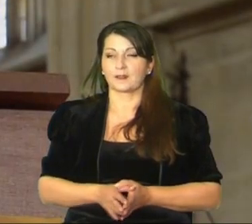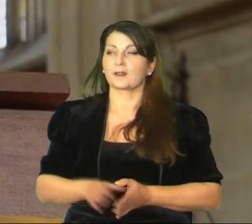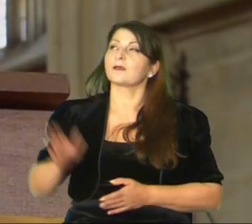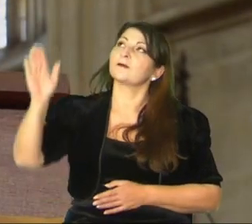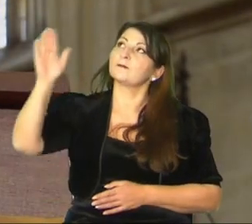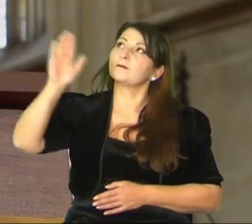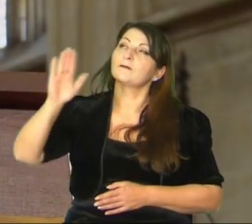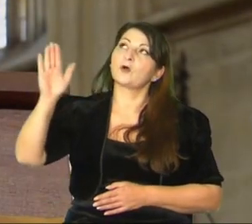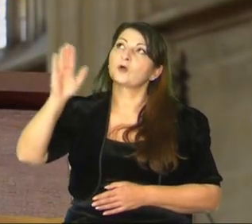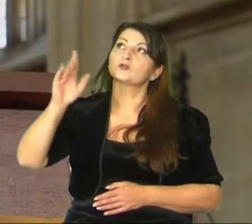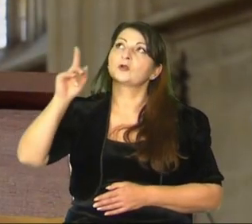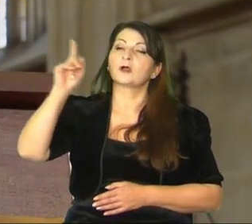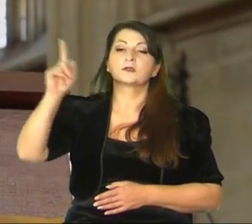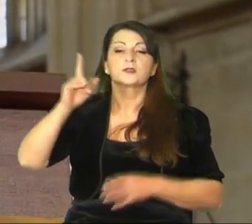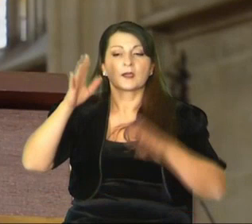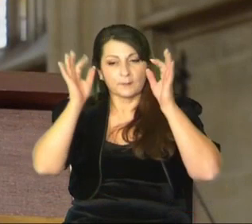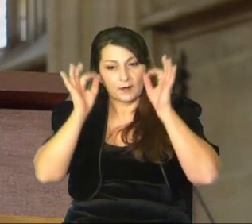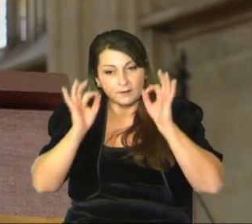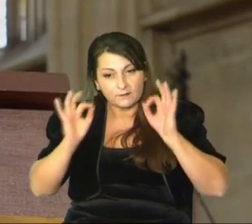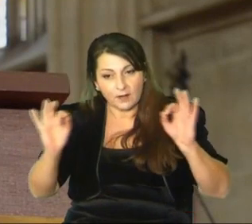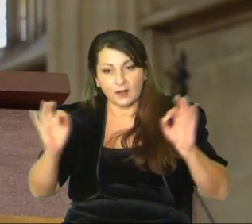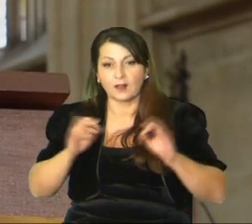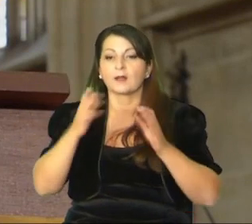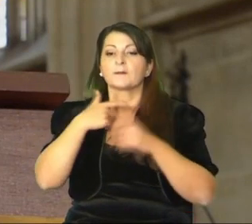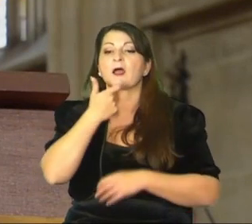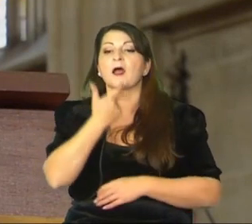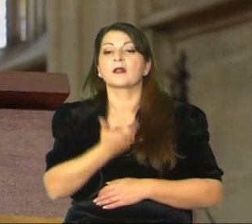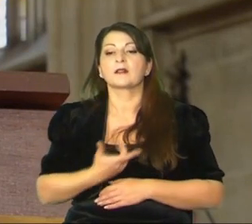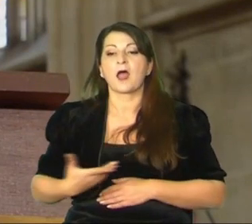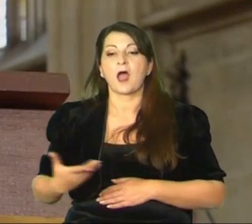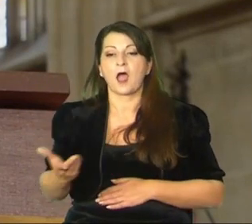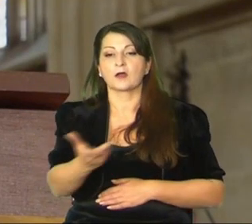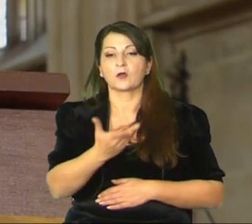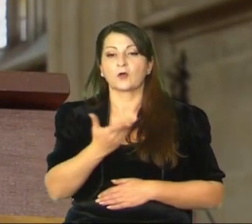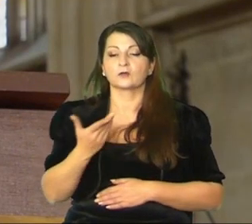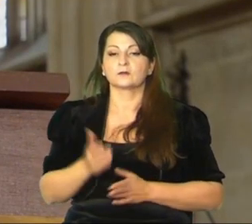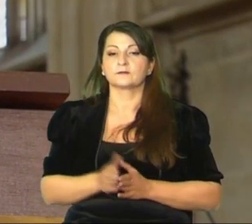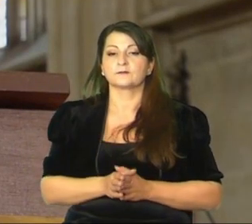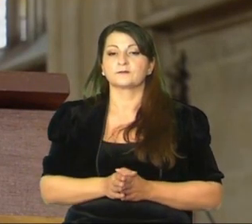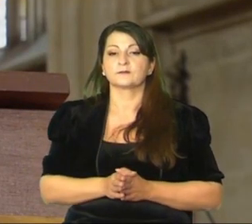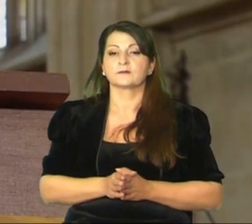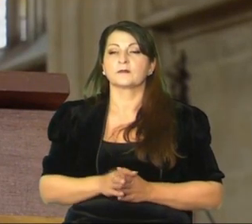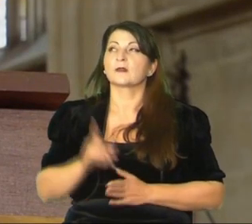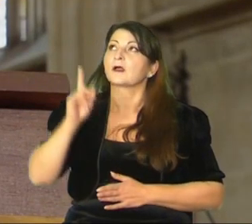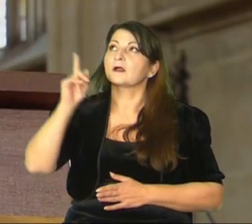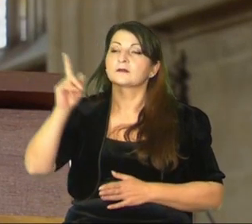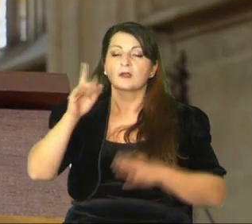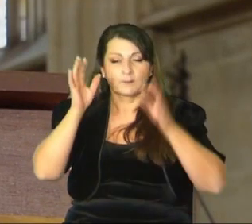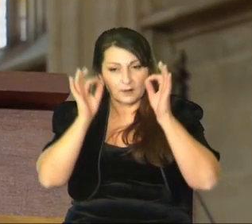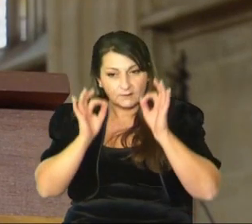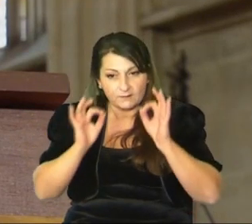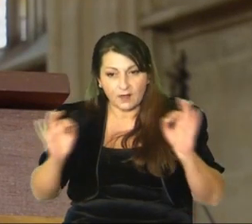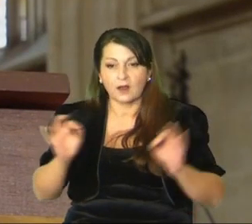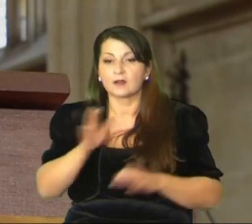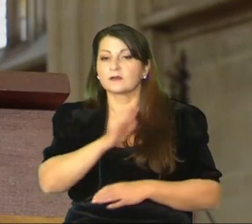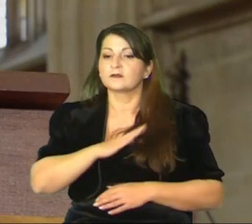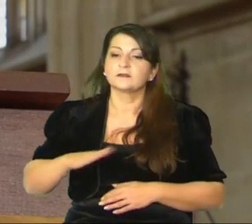Bože, nech ťa velebia národy, nech ťa velebia